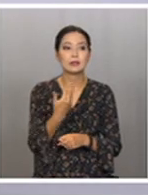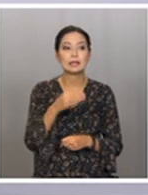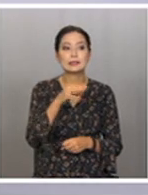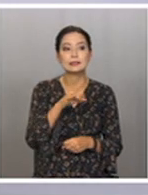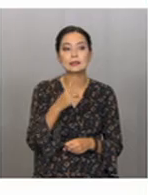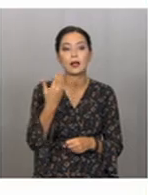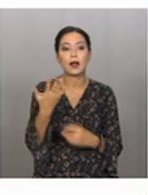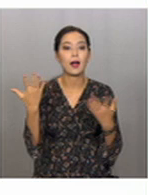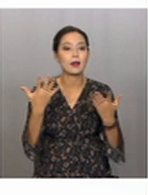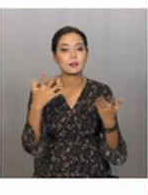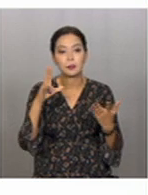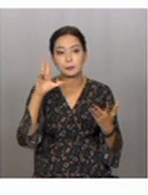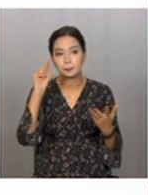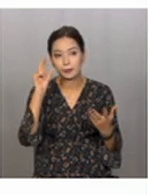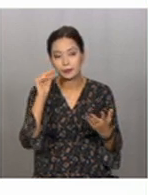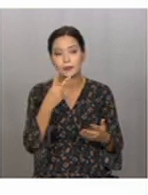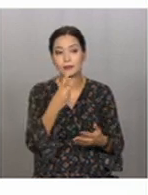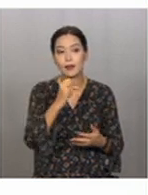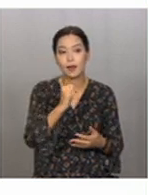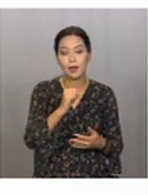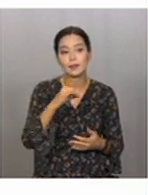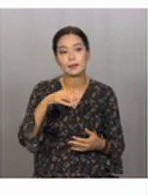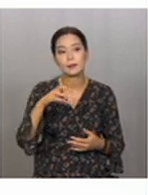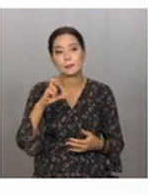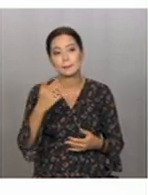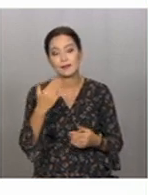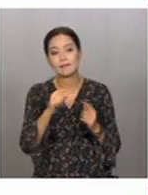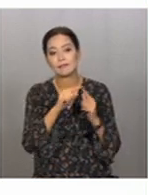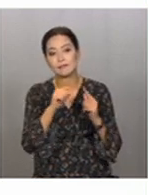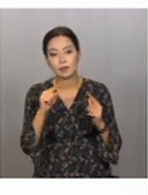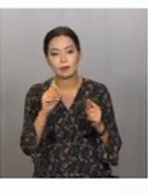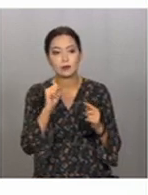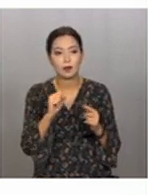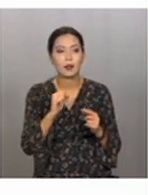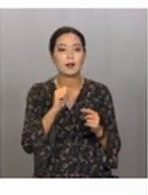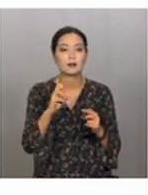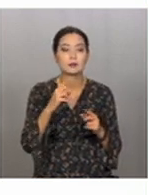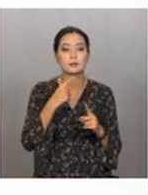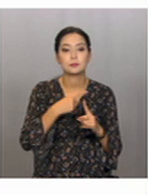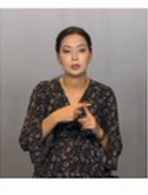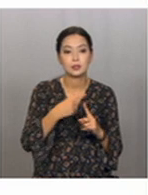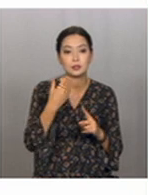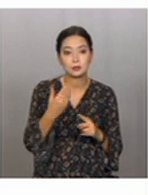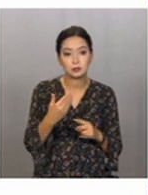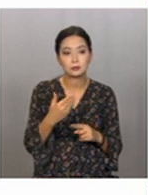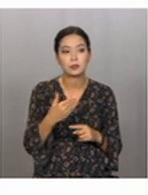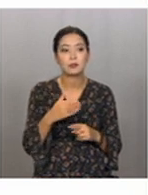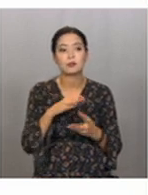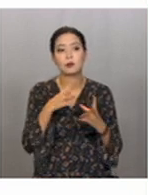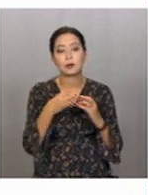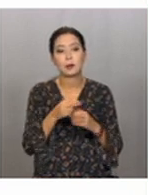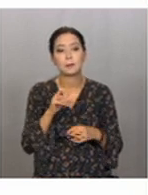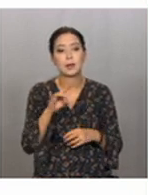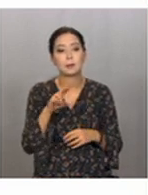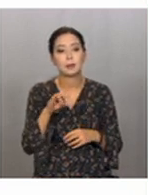мәнінде 2 А векторы қосылған Т Б векторы А векторы қосылған Б векторына перпендикуляр